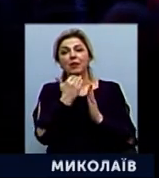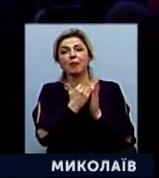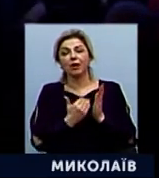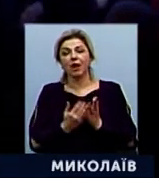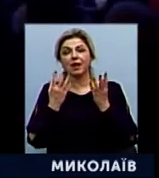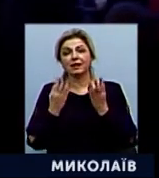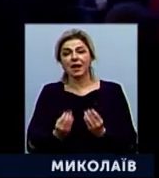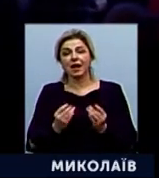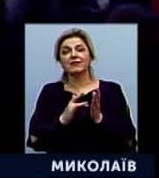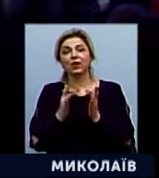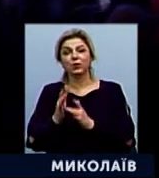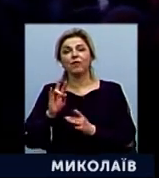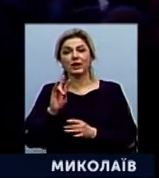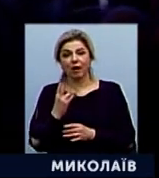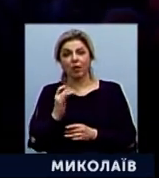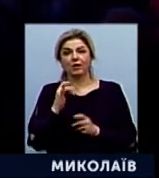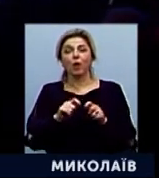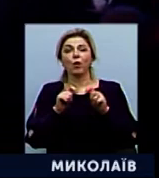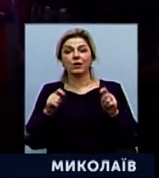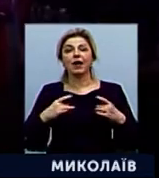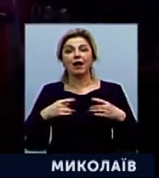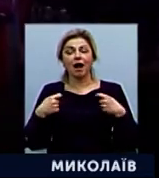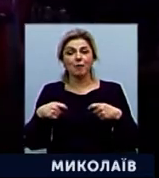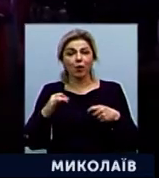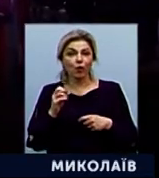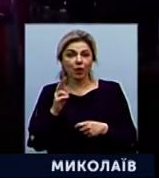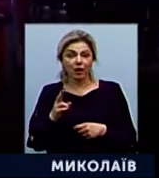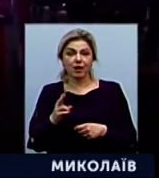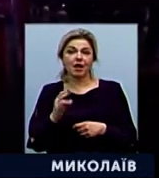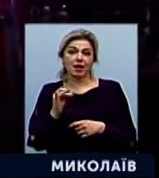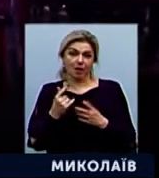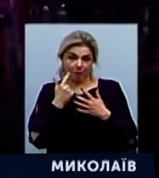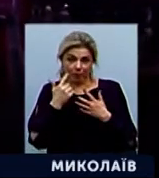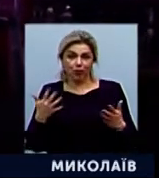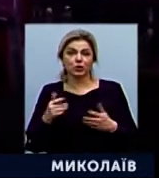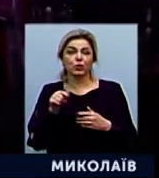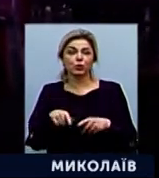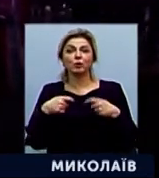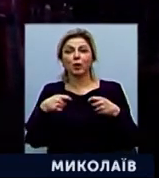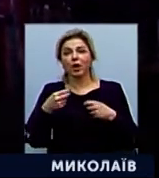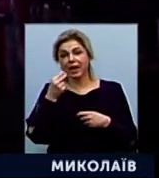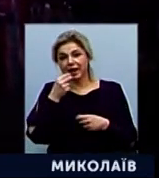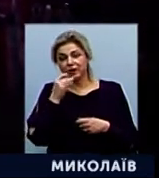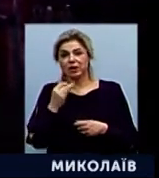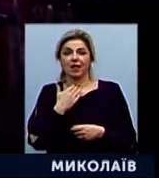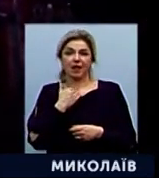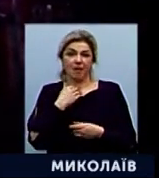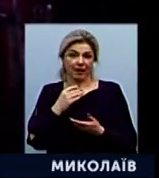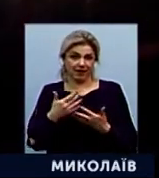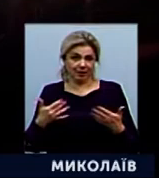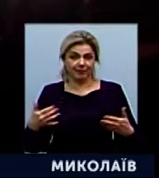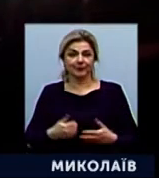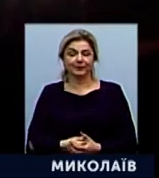Святого Миколая на Соборній площі відкрили ярмарок. Здебільшого тут продають їжу та напої.